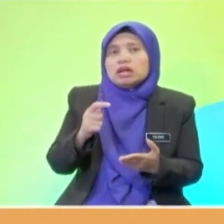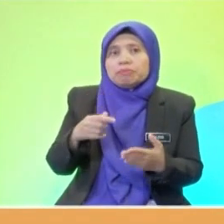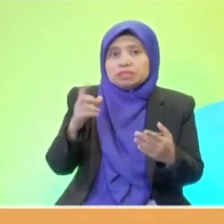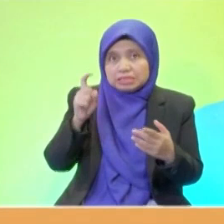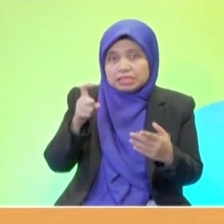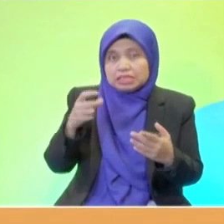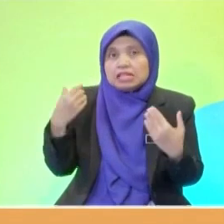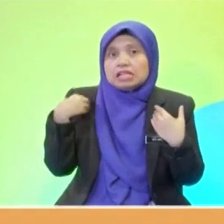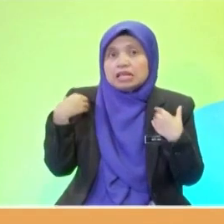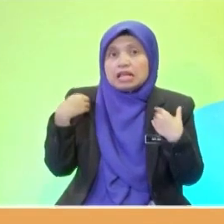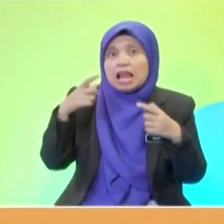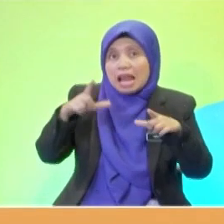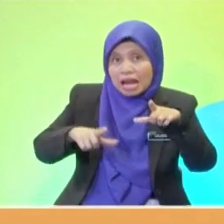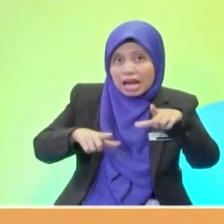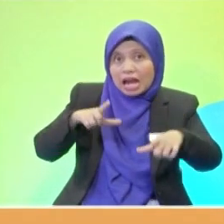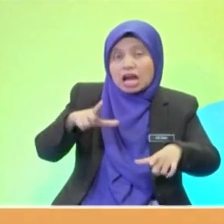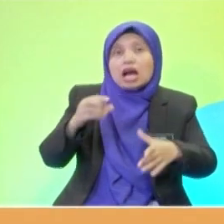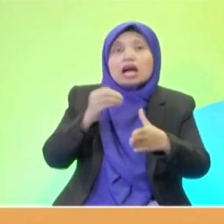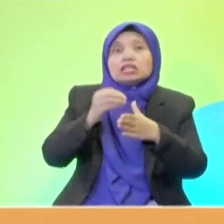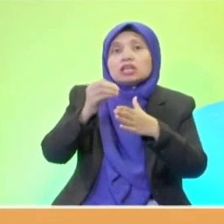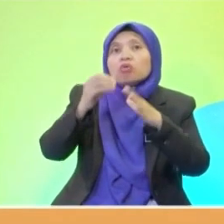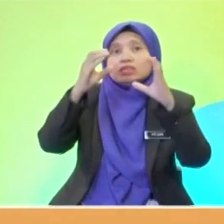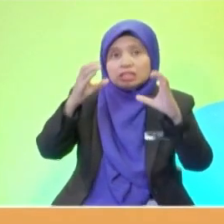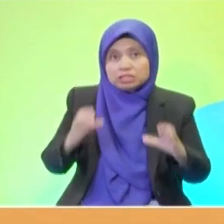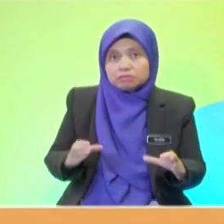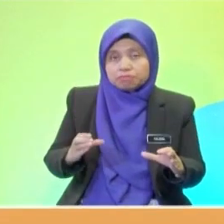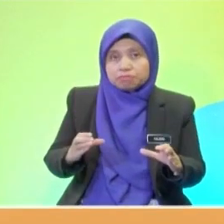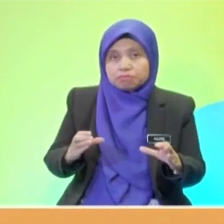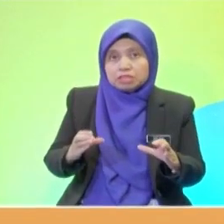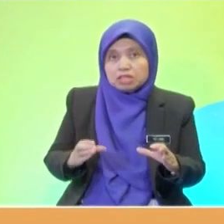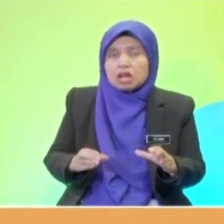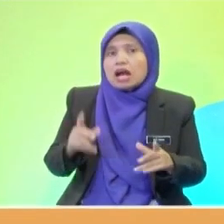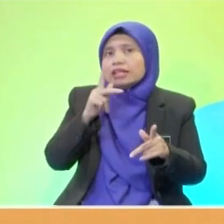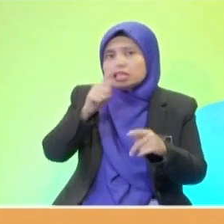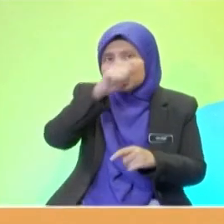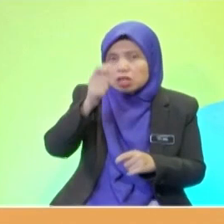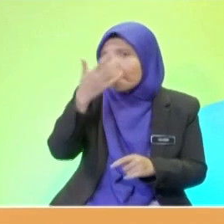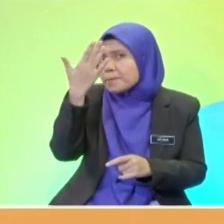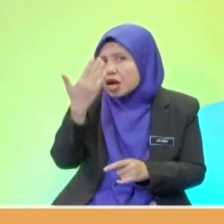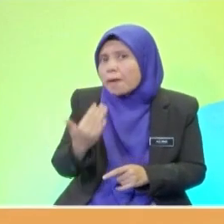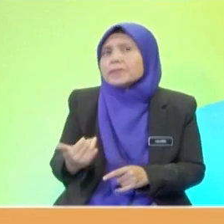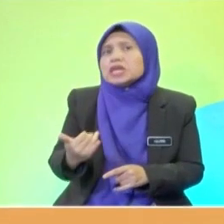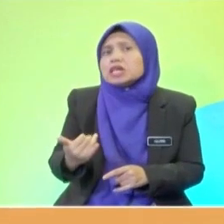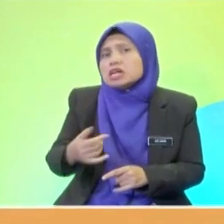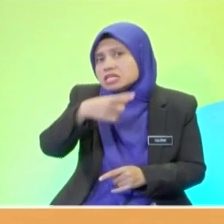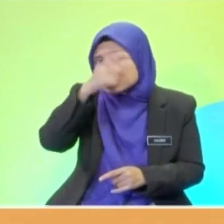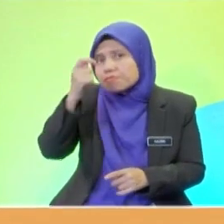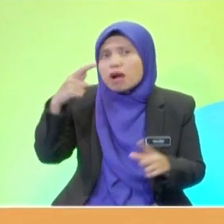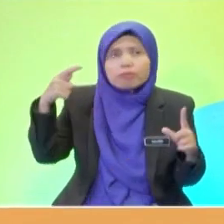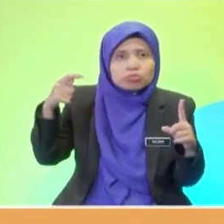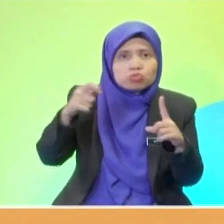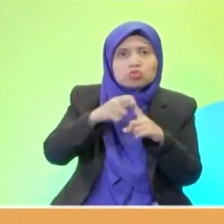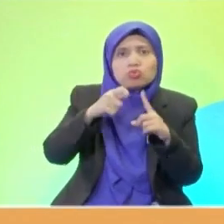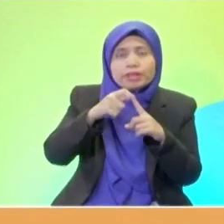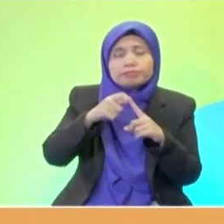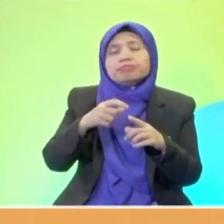langkah-langkah mana kalian Kalau katanya mengapa sebab ataupun tujuan murid-murid